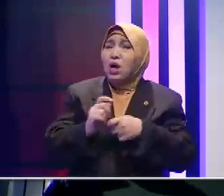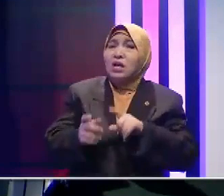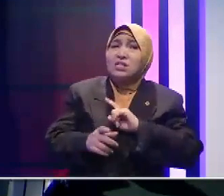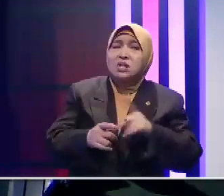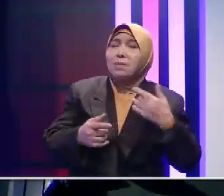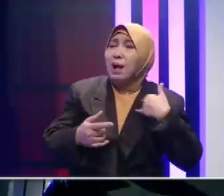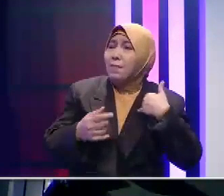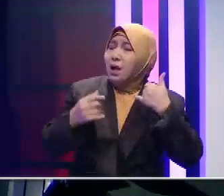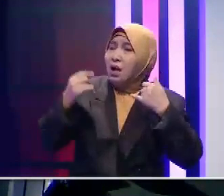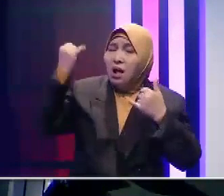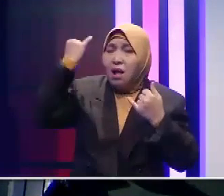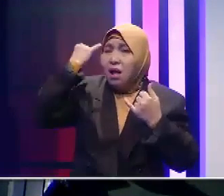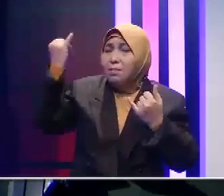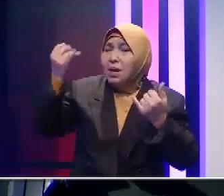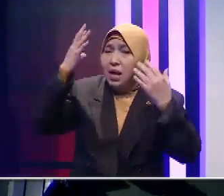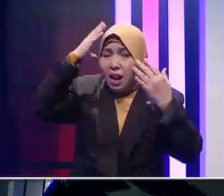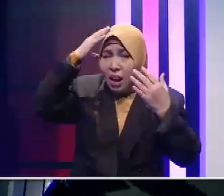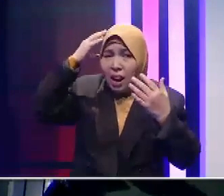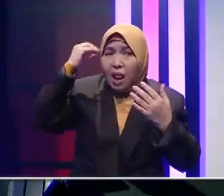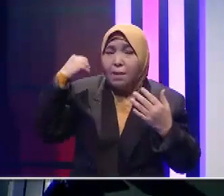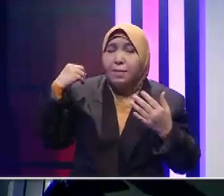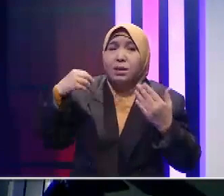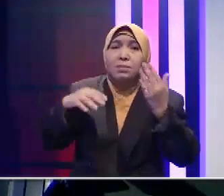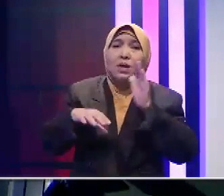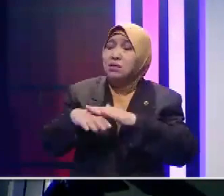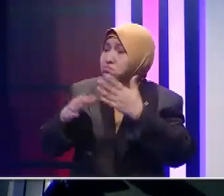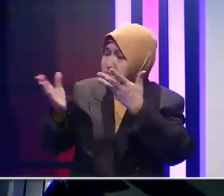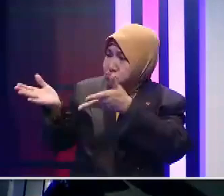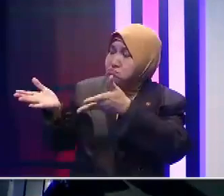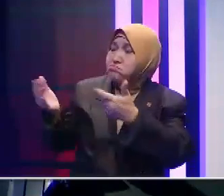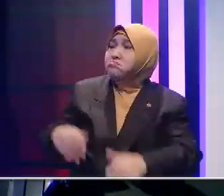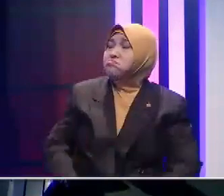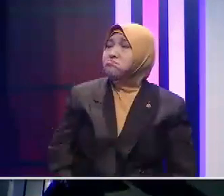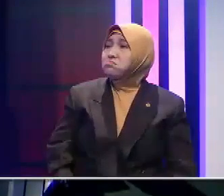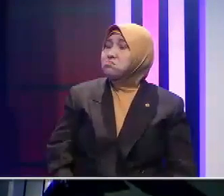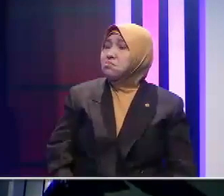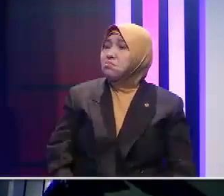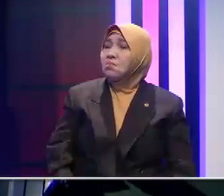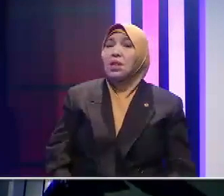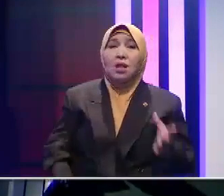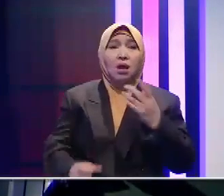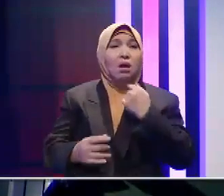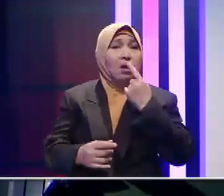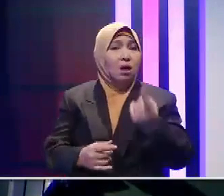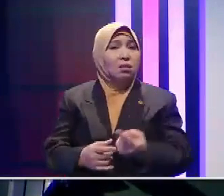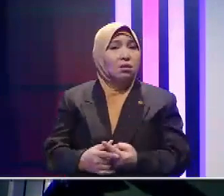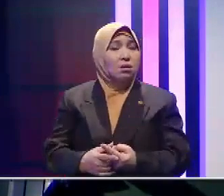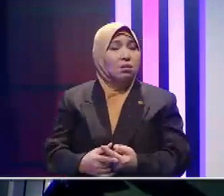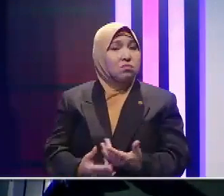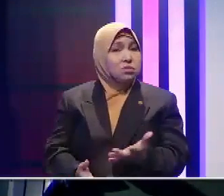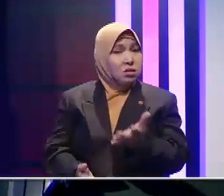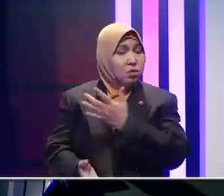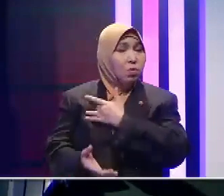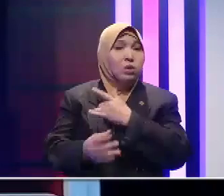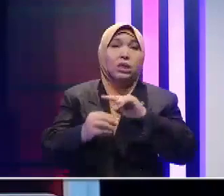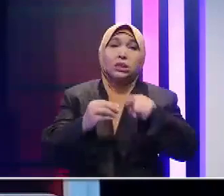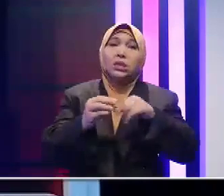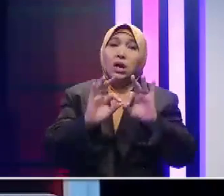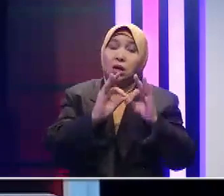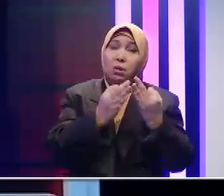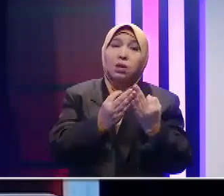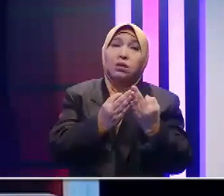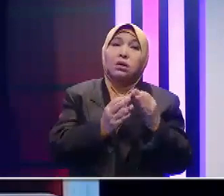apa pandangan ataupun apa pengalaman Brother Abdul Ghani sendiri? Okey. Kalau kata bila kita sentuh bab keluarga,